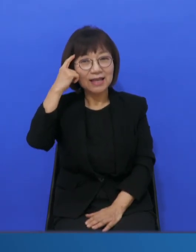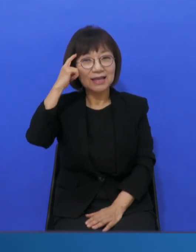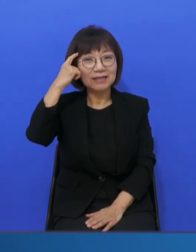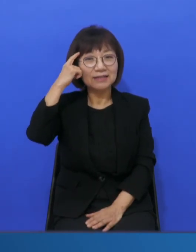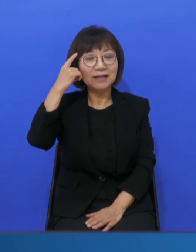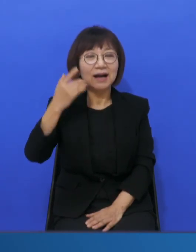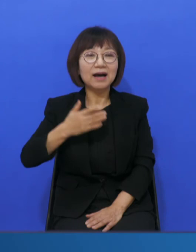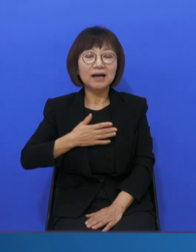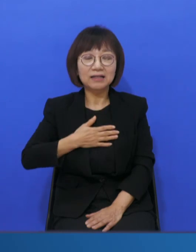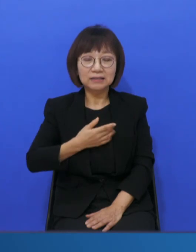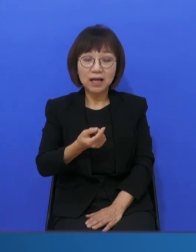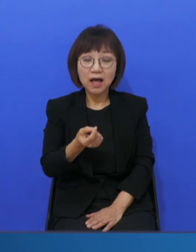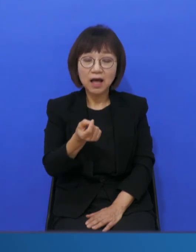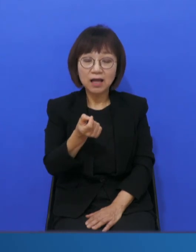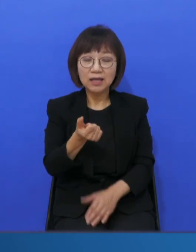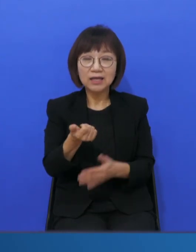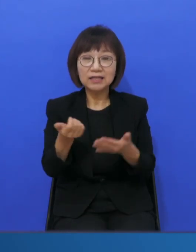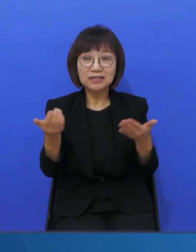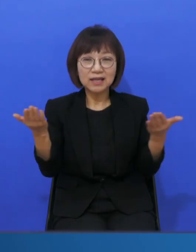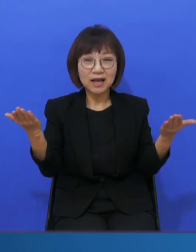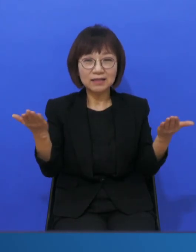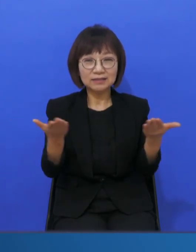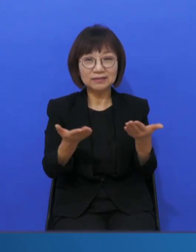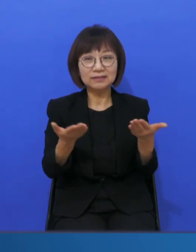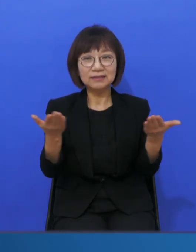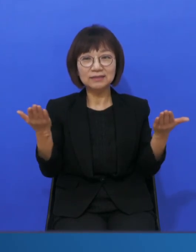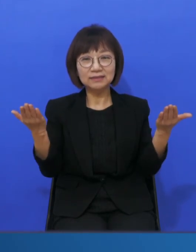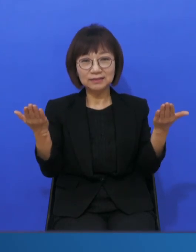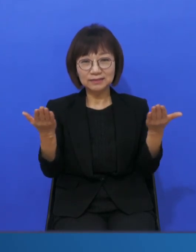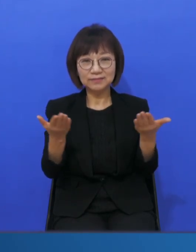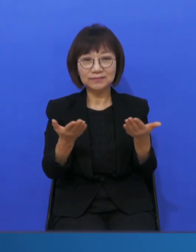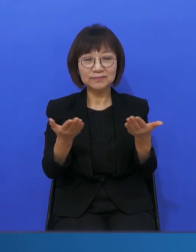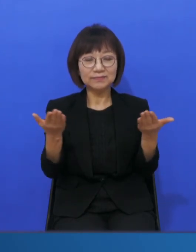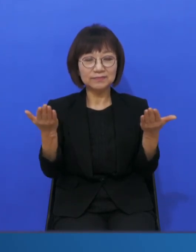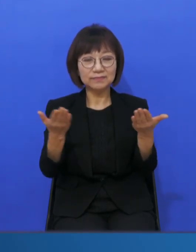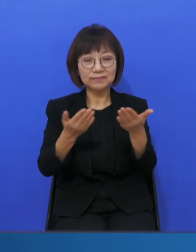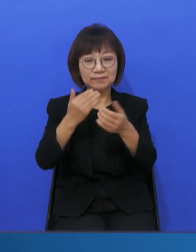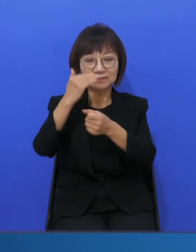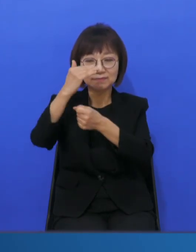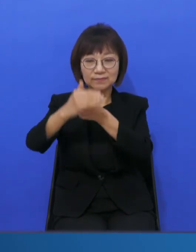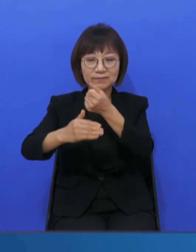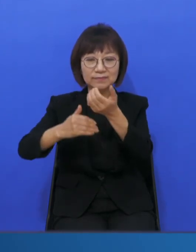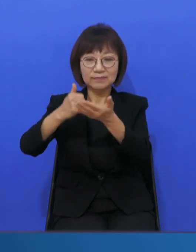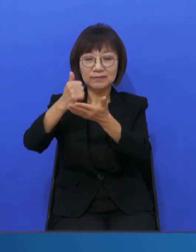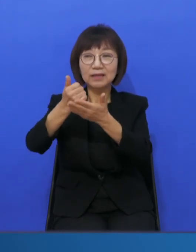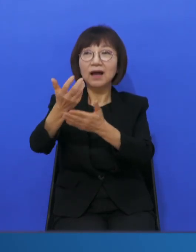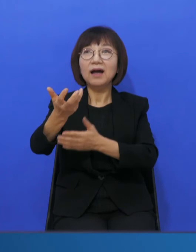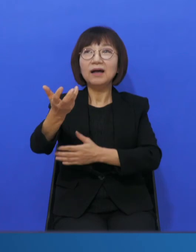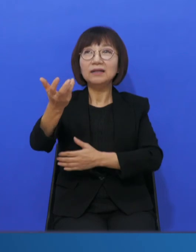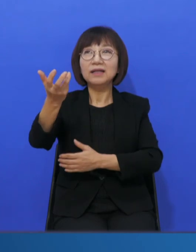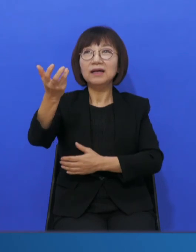나의 생각 나의 작은 일